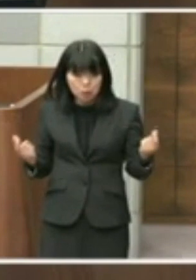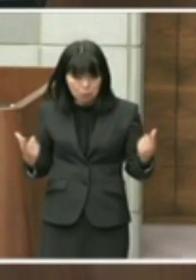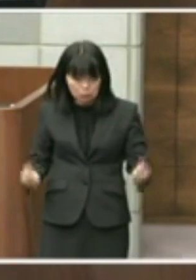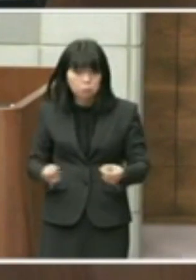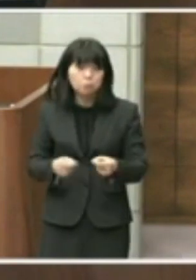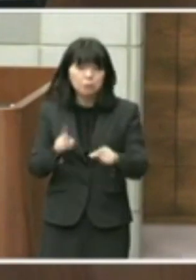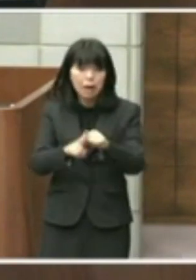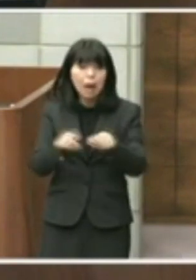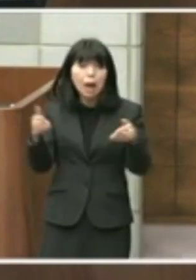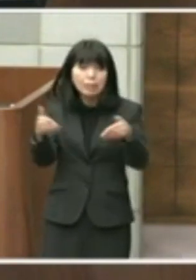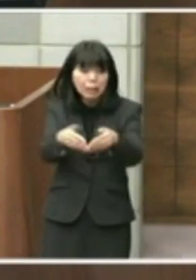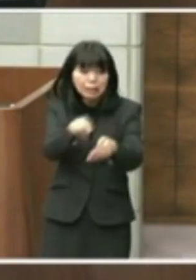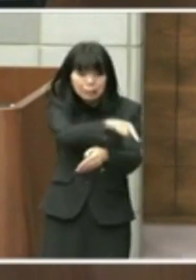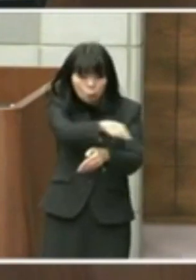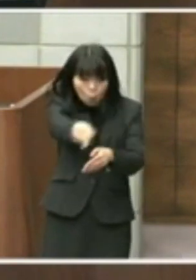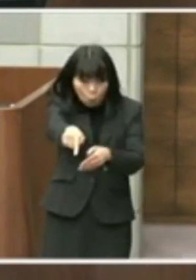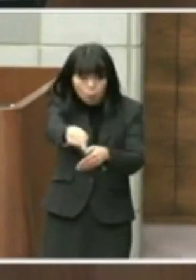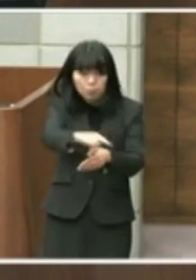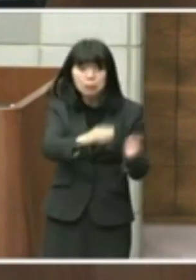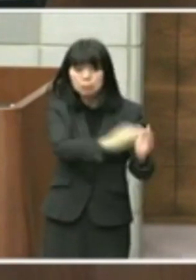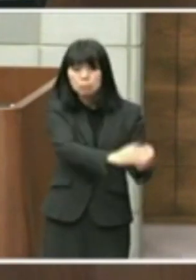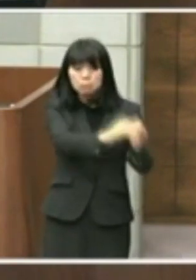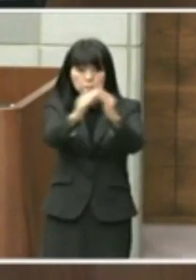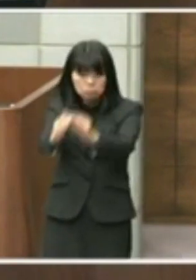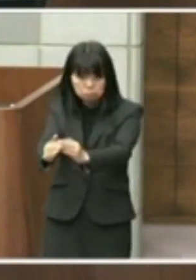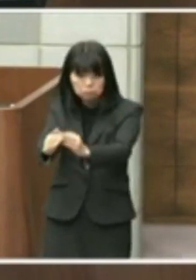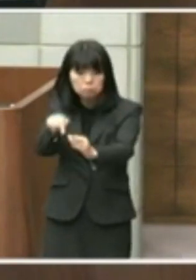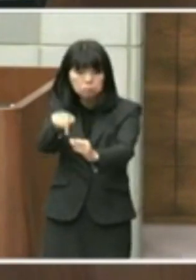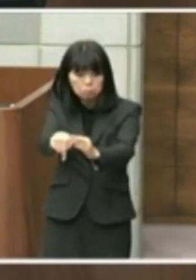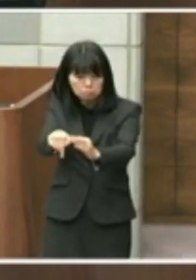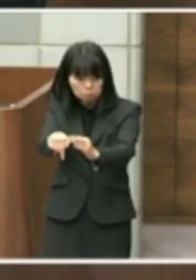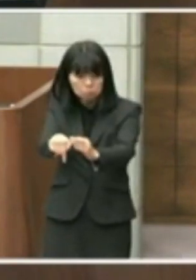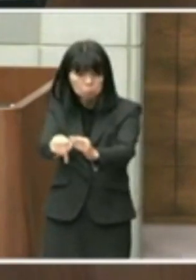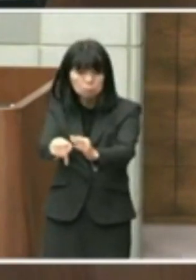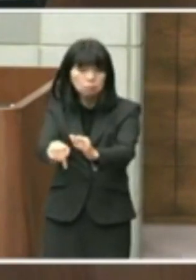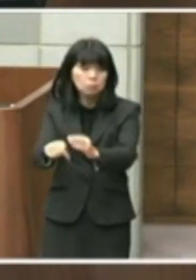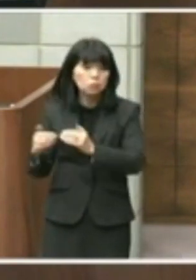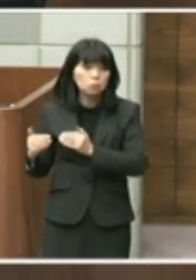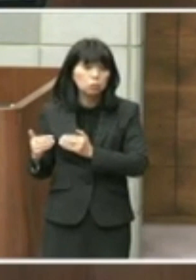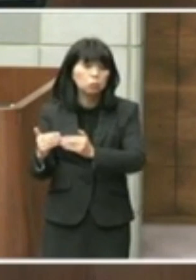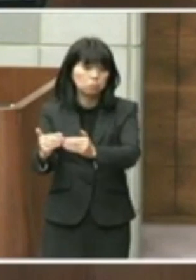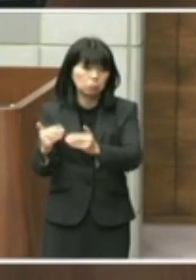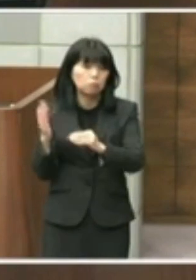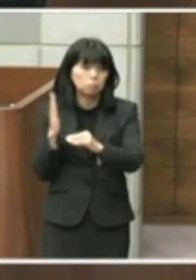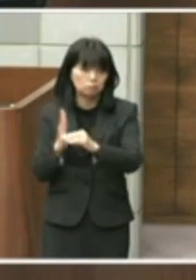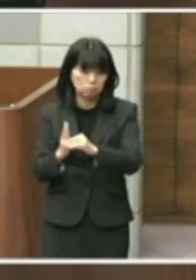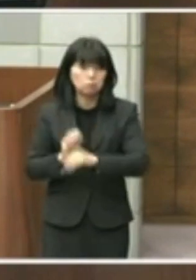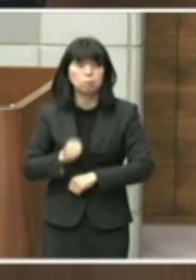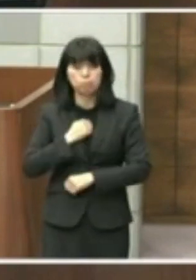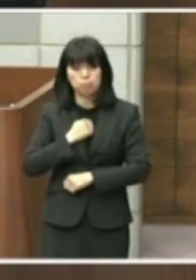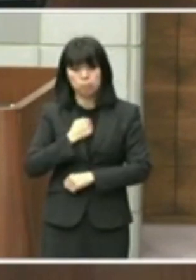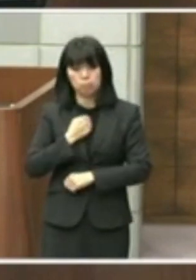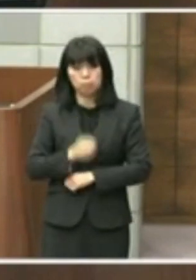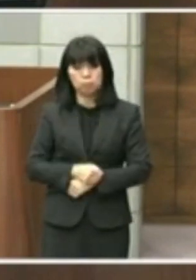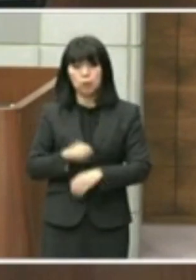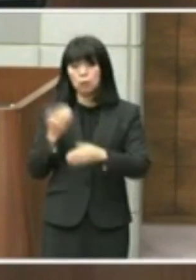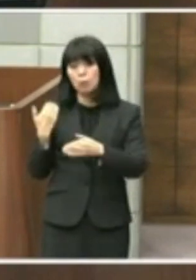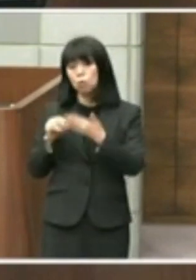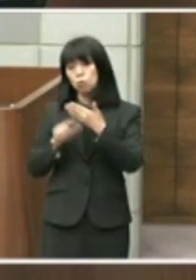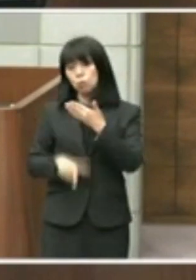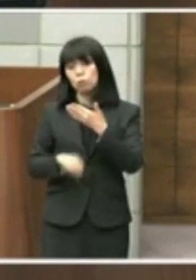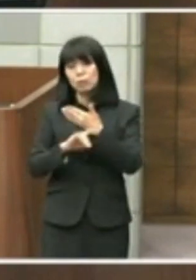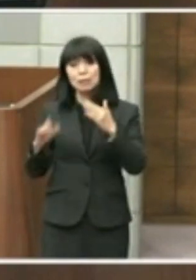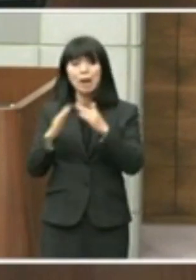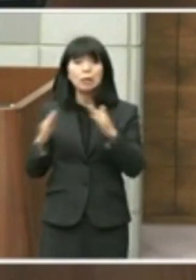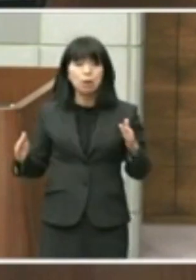崎遊園地への建て替えに向けた取り組みが進められていると認識しています。9月議会において